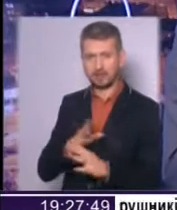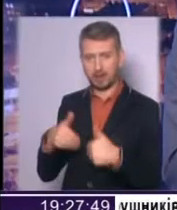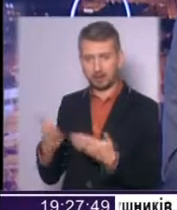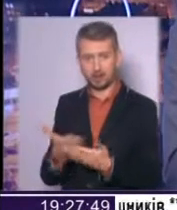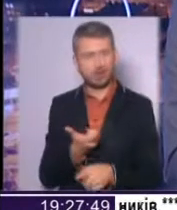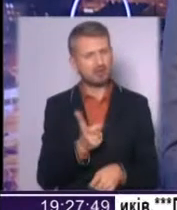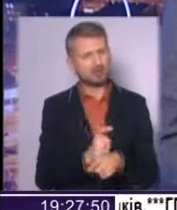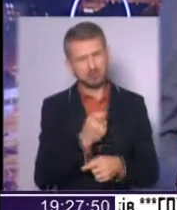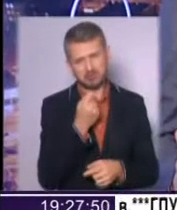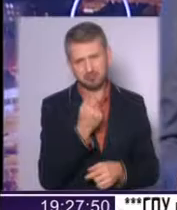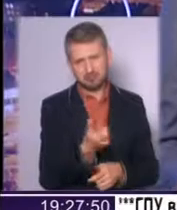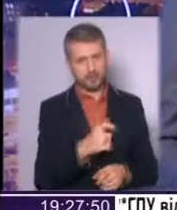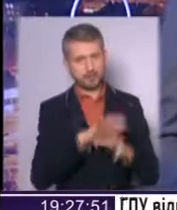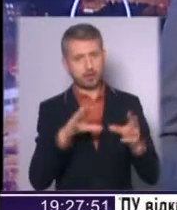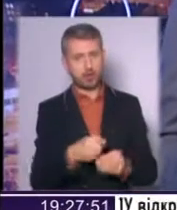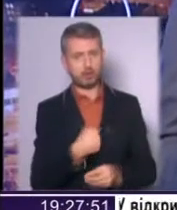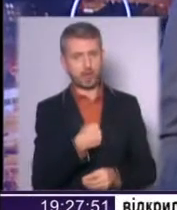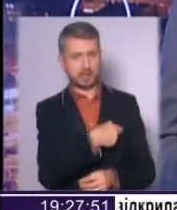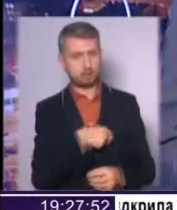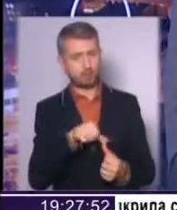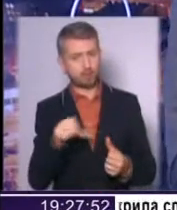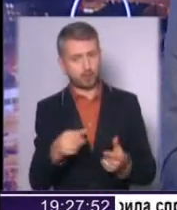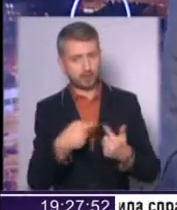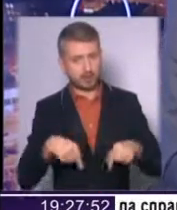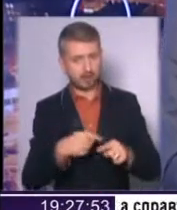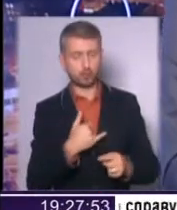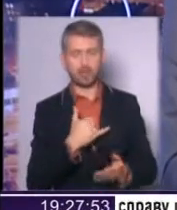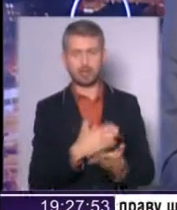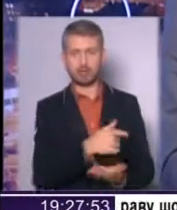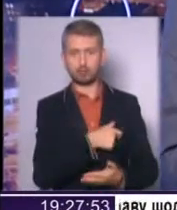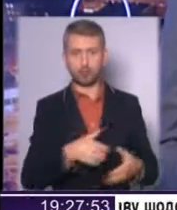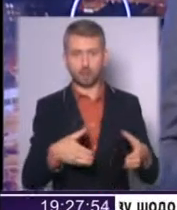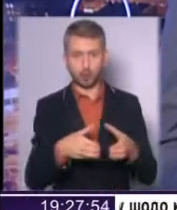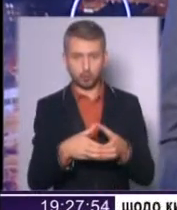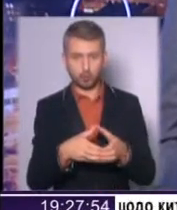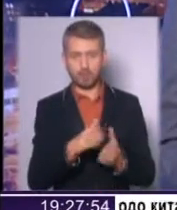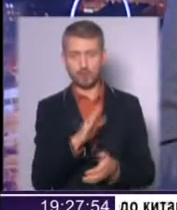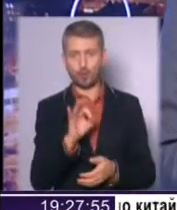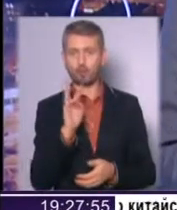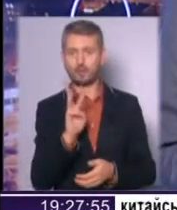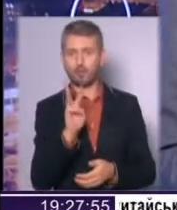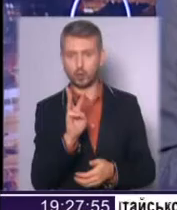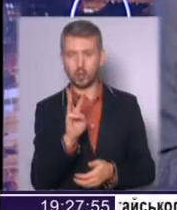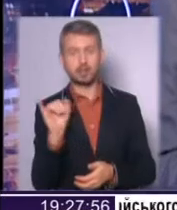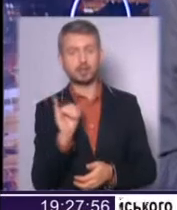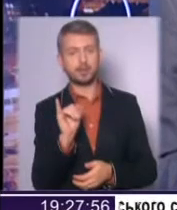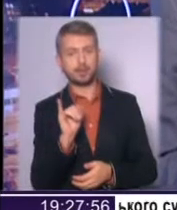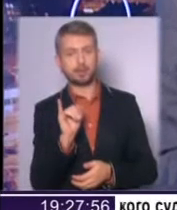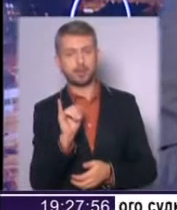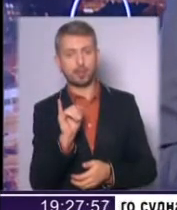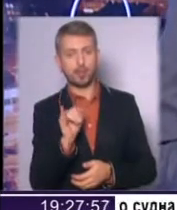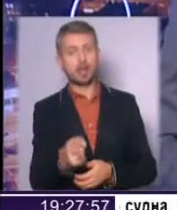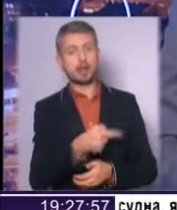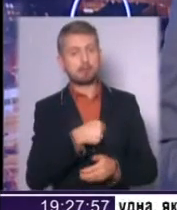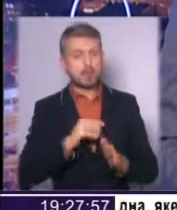все-таки щось голосуєте, через от якусь таку пасивність коаліції, у нас пасивний весь парламент, оті люди, які не входять до коаліції, ті люди, які